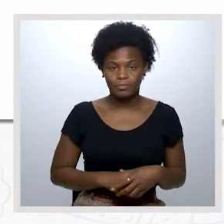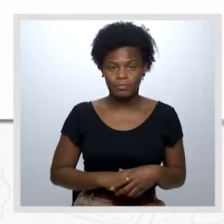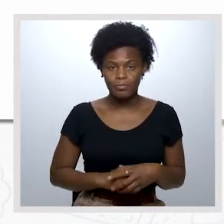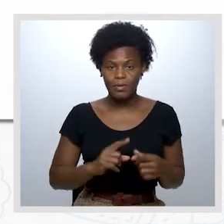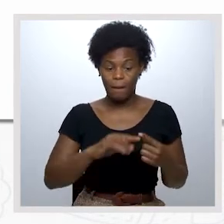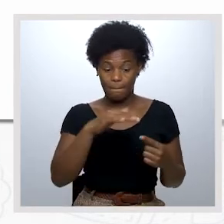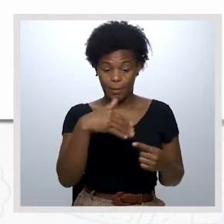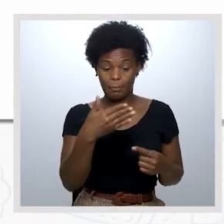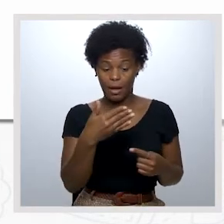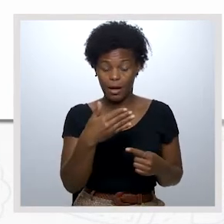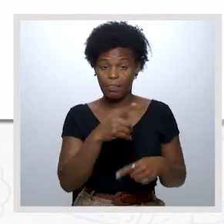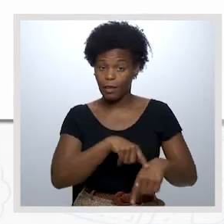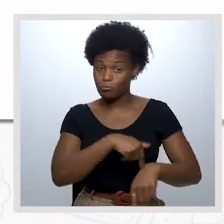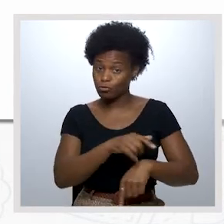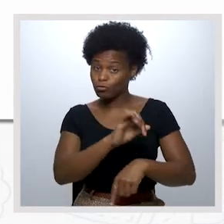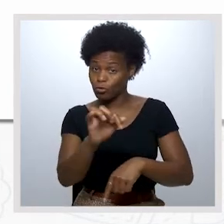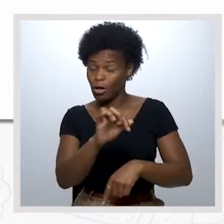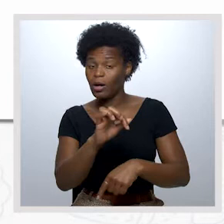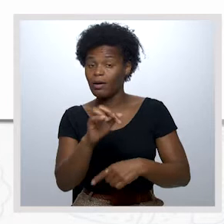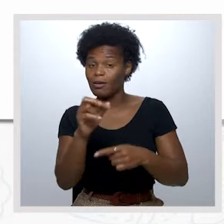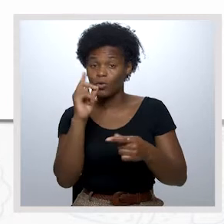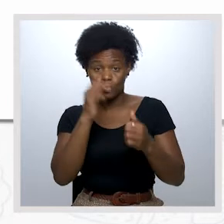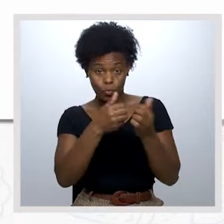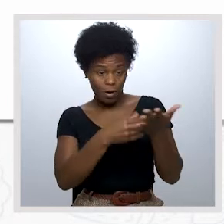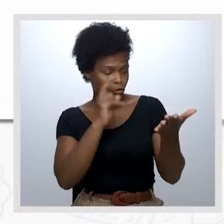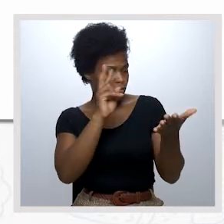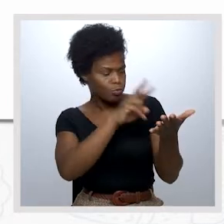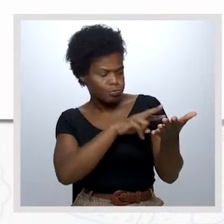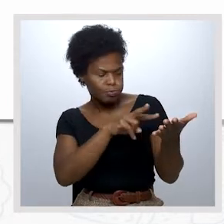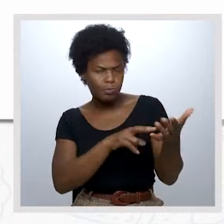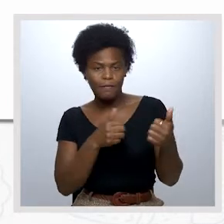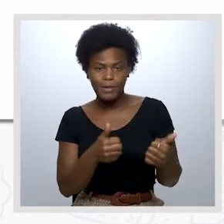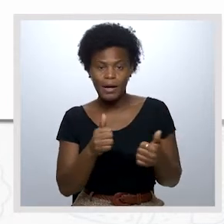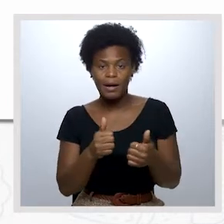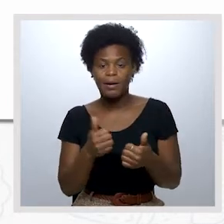Prenez votre temps, regardez bien le document et